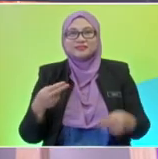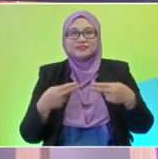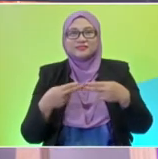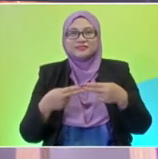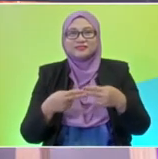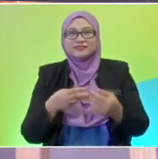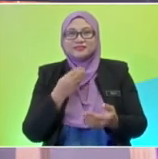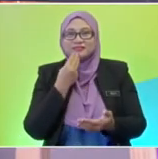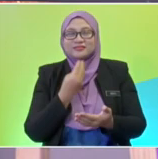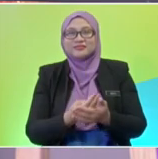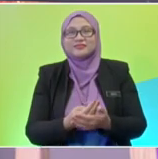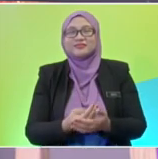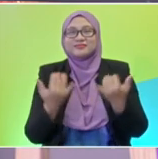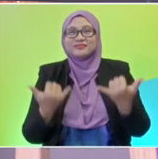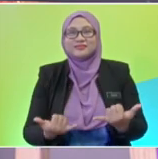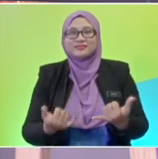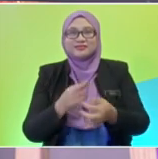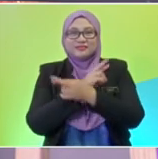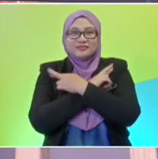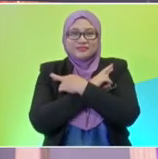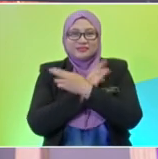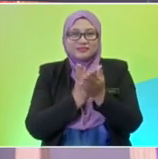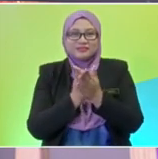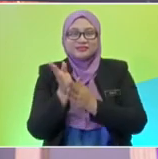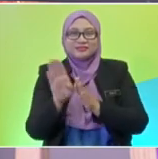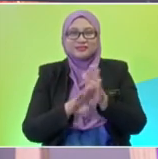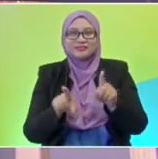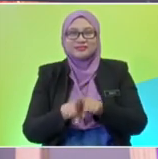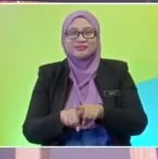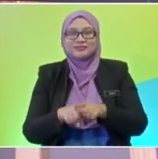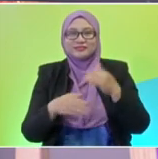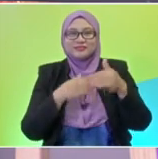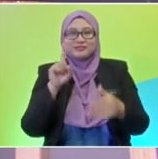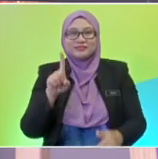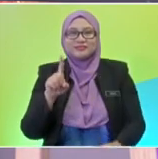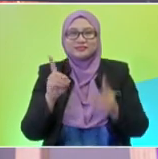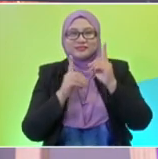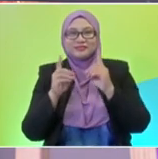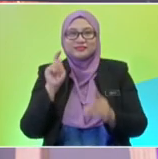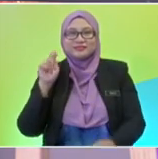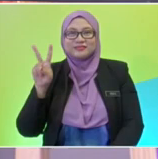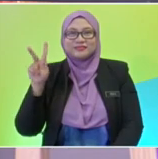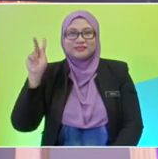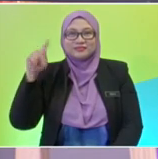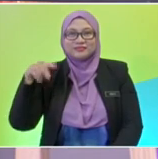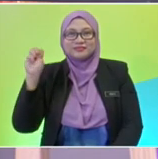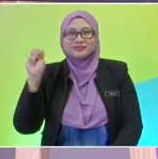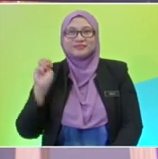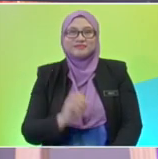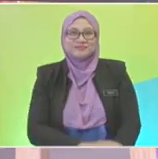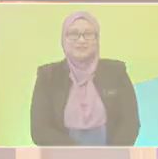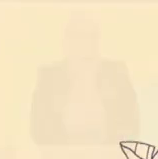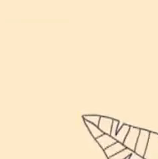sekarang ini kita akan berhenti ketika teruskan bersama kami ke mana-mana